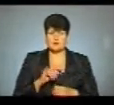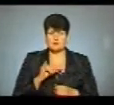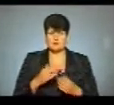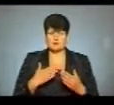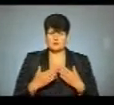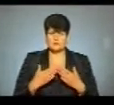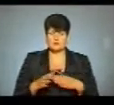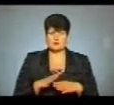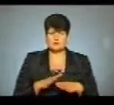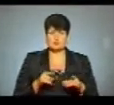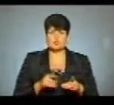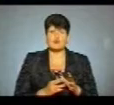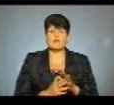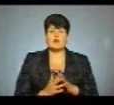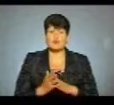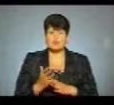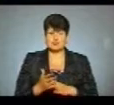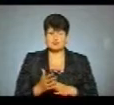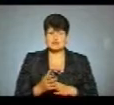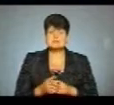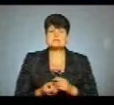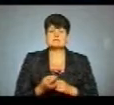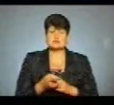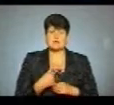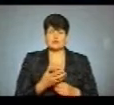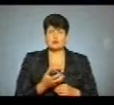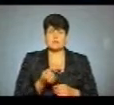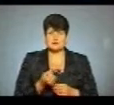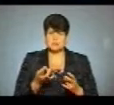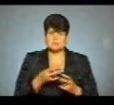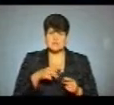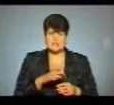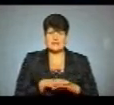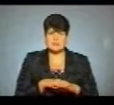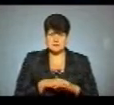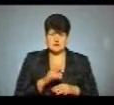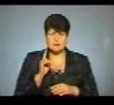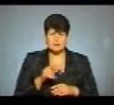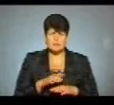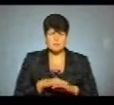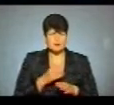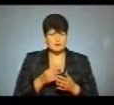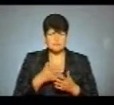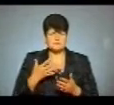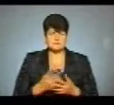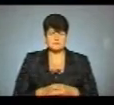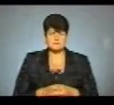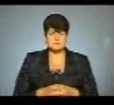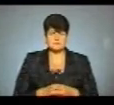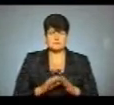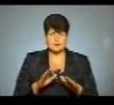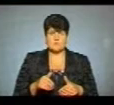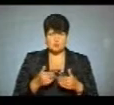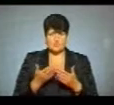не буду ж де того вирощувати, що звідки я буду брати, на базар прийдеться йти, а на базари, знаєте, все подорожче. Чи пропонували